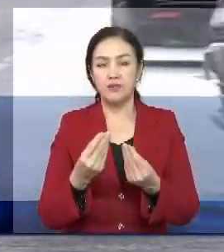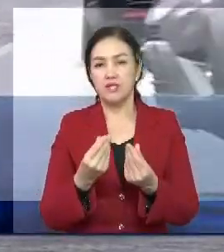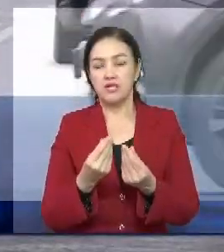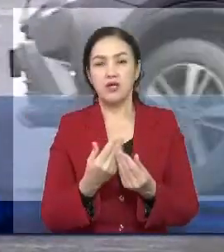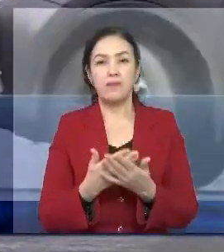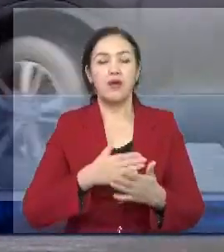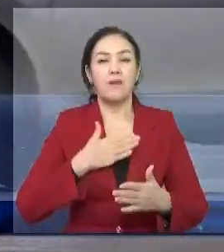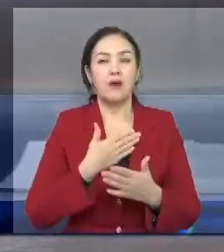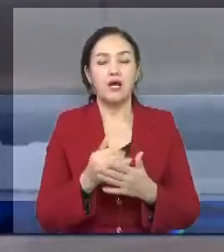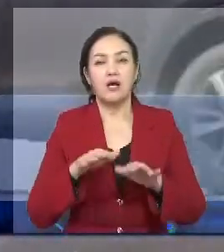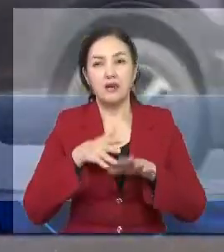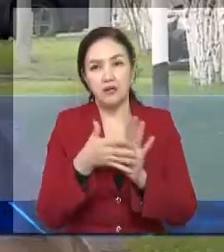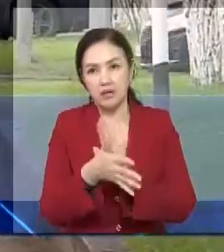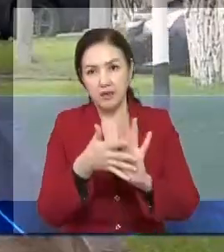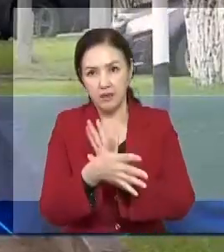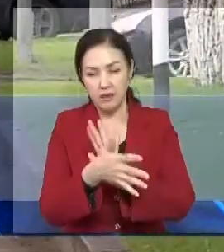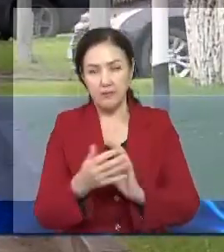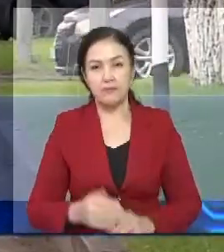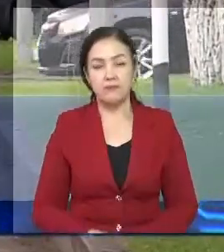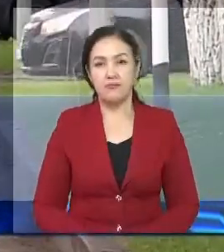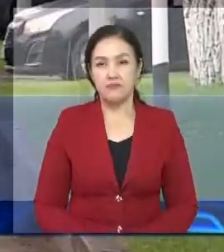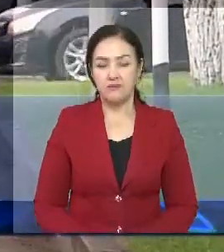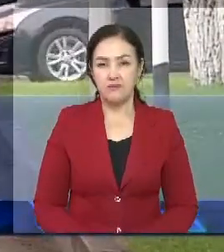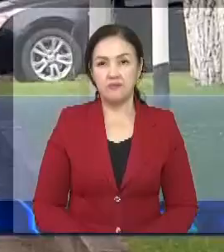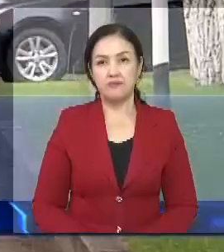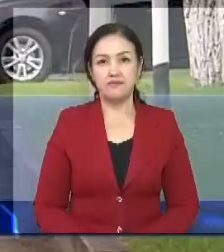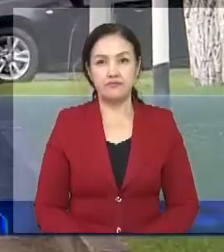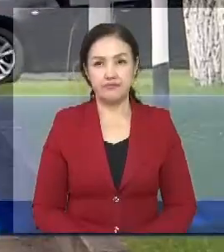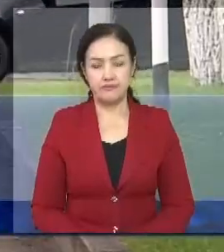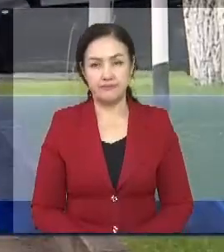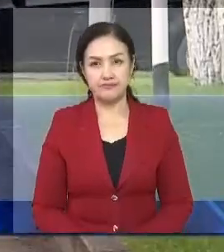бюджета и оптимизации расходов. Динара Абдуалиева, Самат Каликенов, телеканал «Актобе».